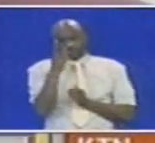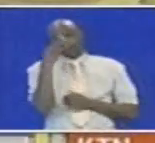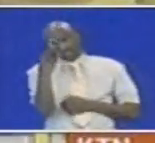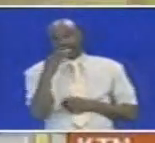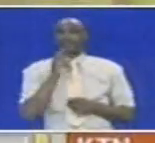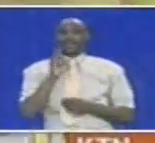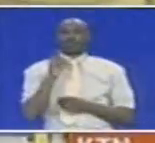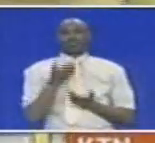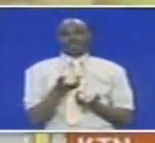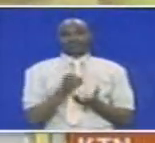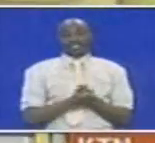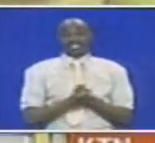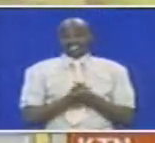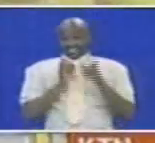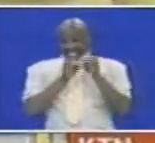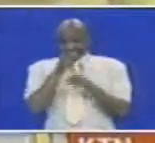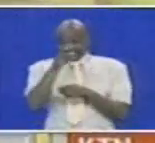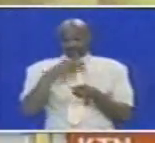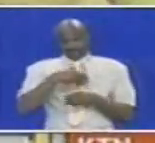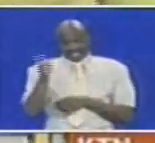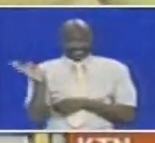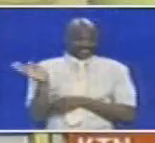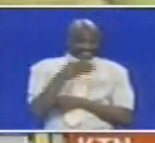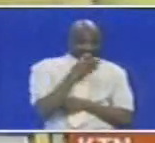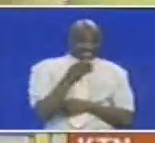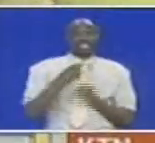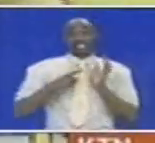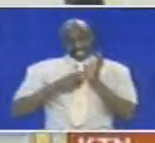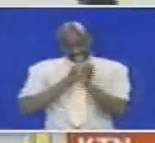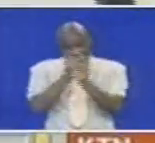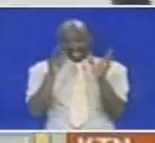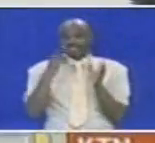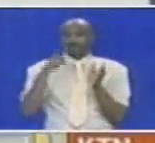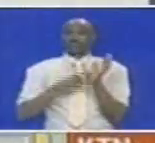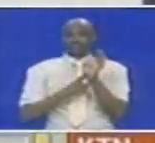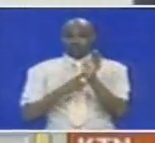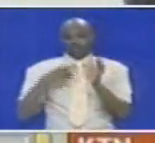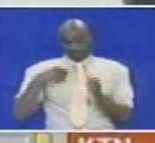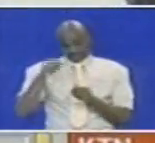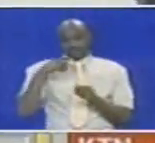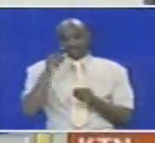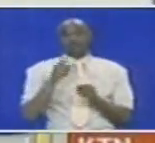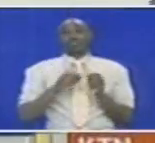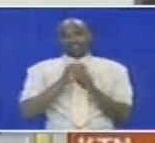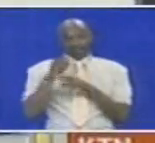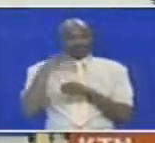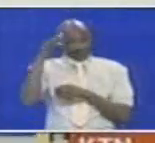medals. Talanta ya wachezaji chipukizi wa tenisi nchini ni ishara tosha ya namna tenisi itakavyong'aa katika siku za